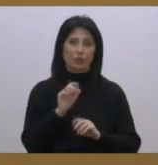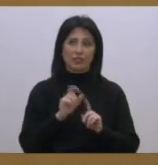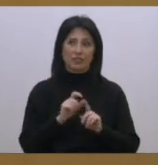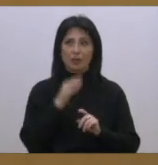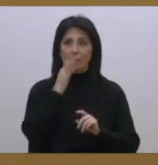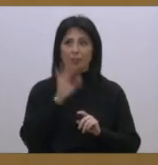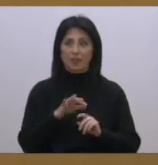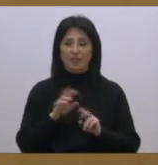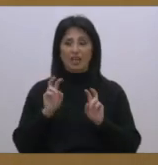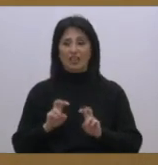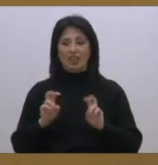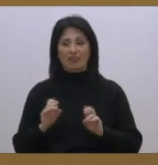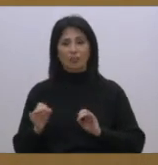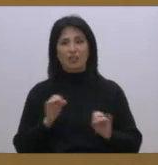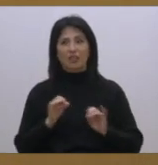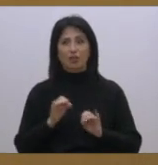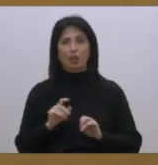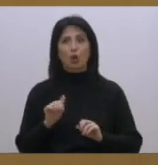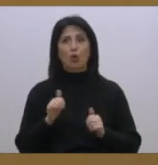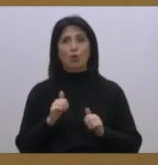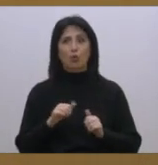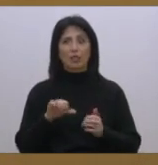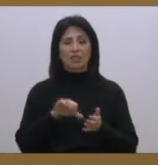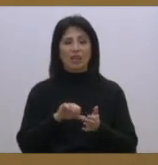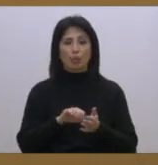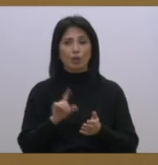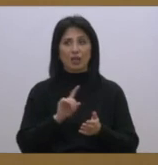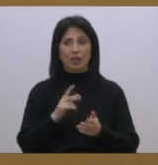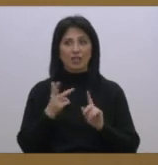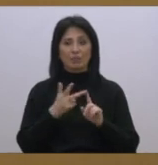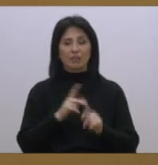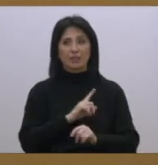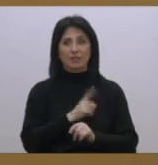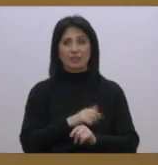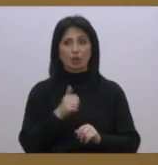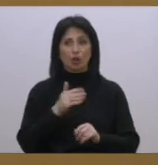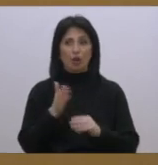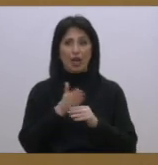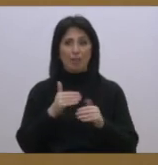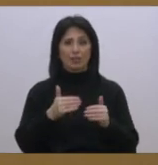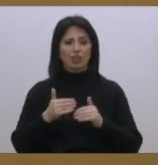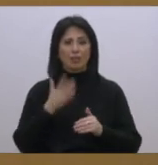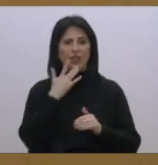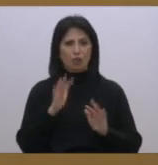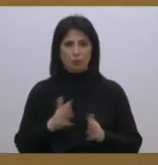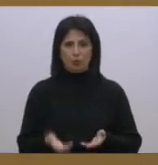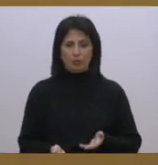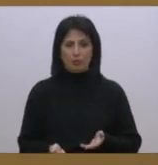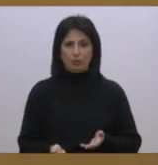მერე დაგვიჯდებით და დაგველაპარაკებით, რომ როგორ წარმოადგენთ რაღაცა მესამე ძალას და როგორ იმიჯნებით ნაციონალურ